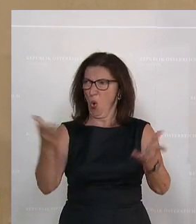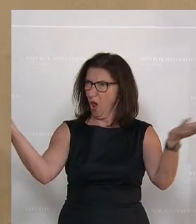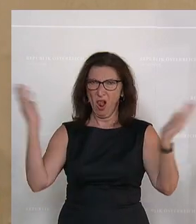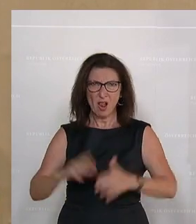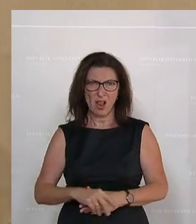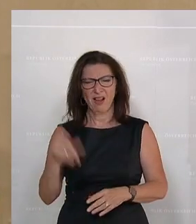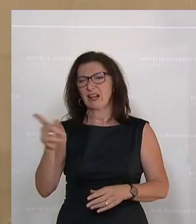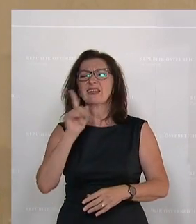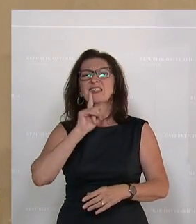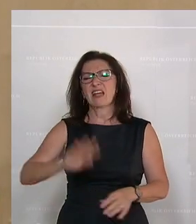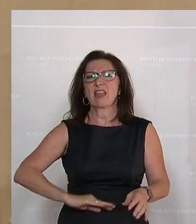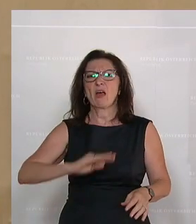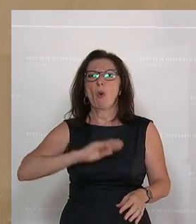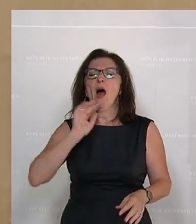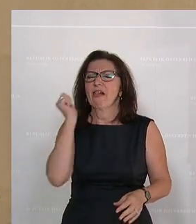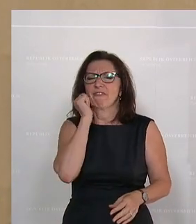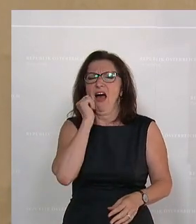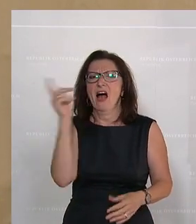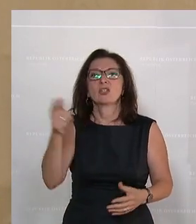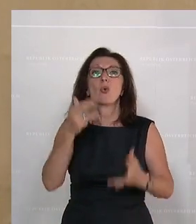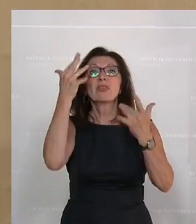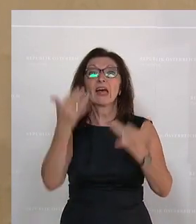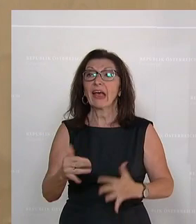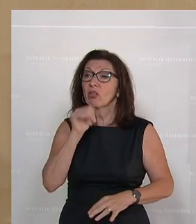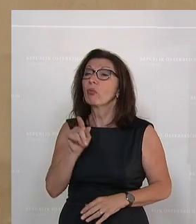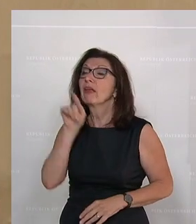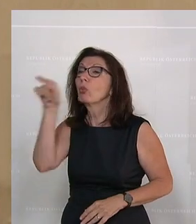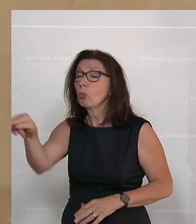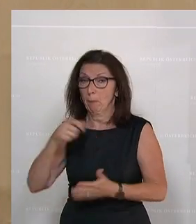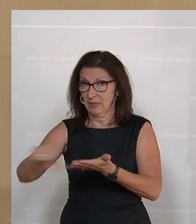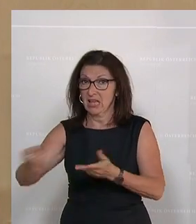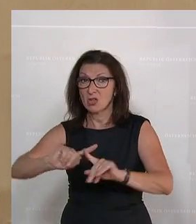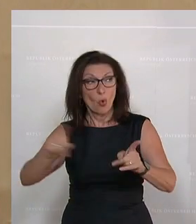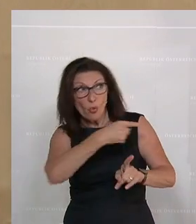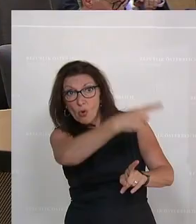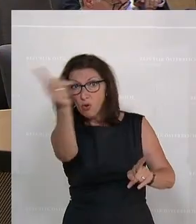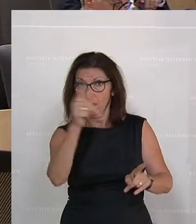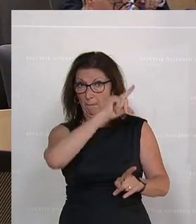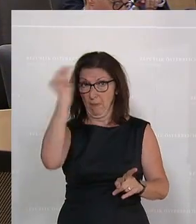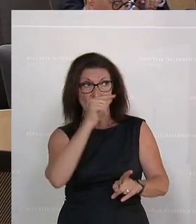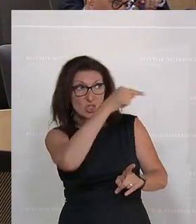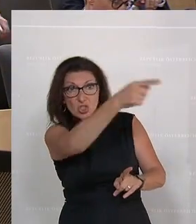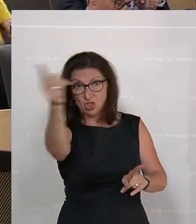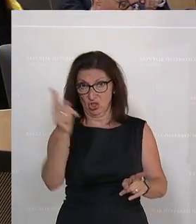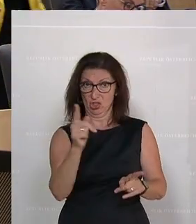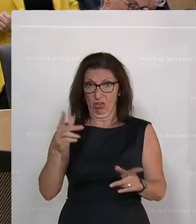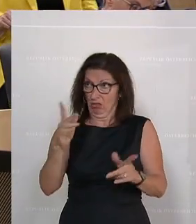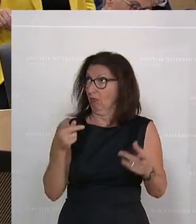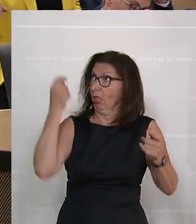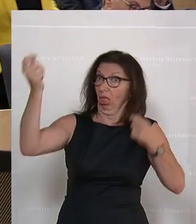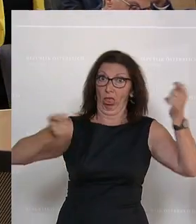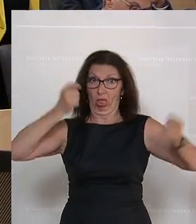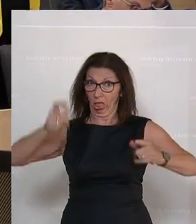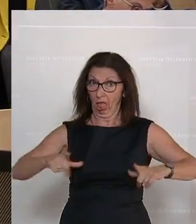ist eine scheinmoral und die rechnung zu einem kollegen sondern abertausende menschen da draußen die sich das leben nicht mehr leisten können